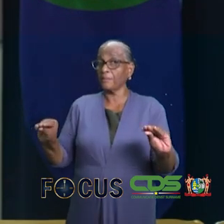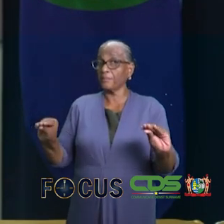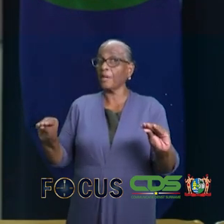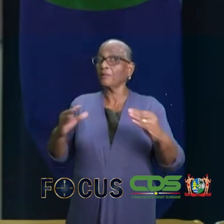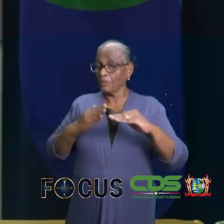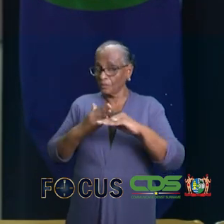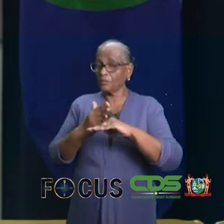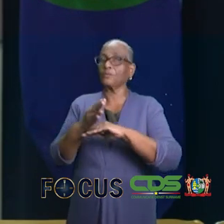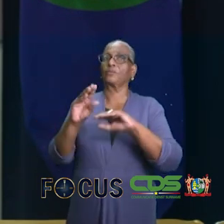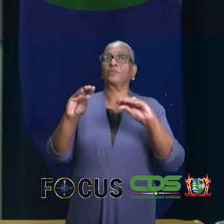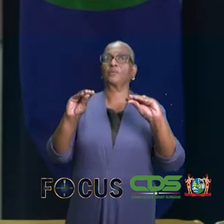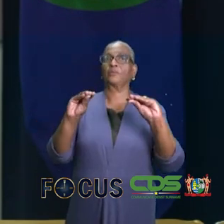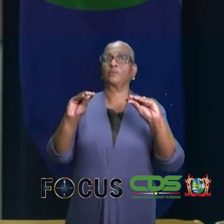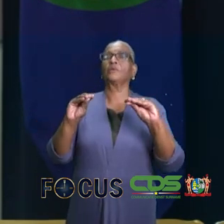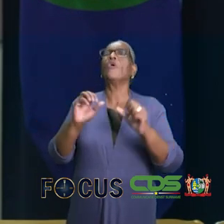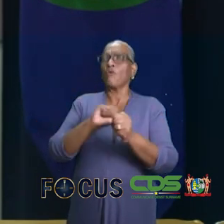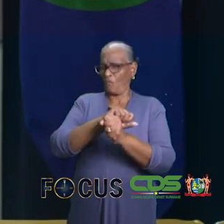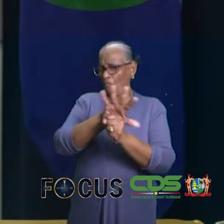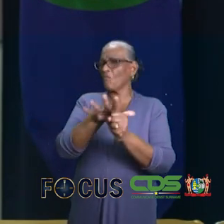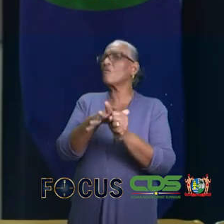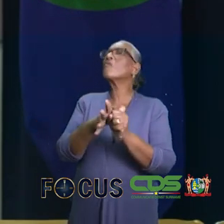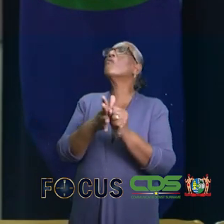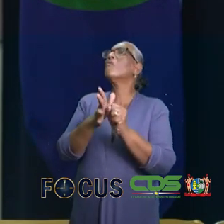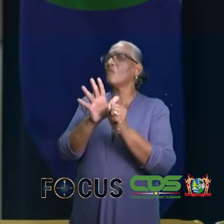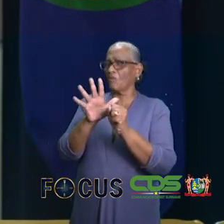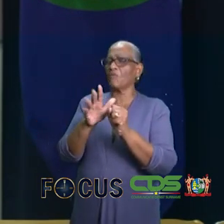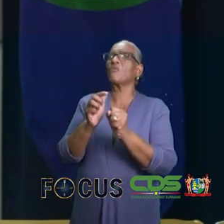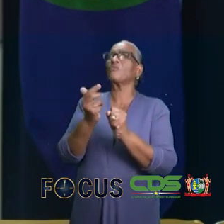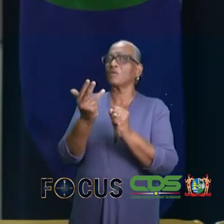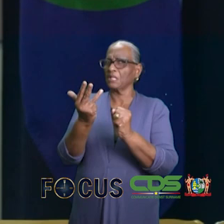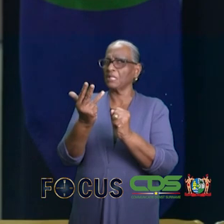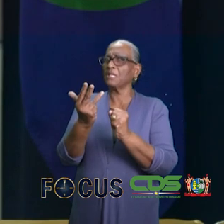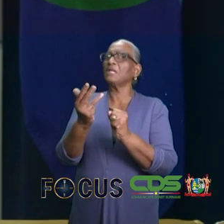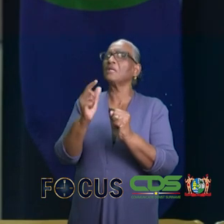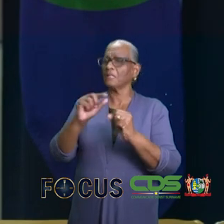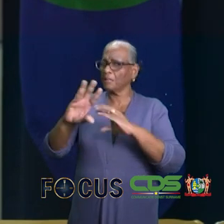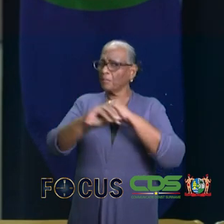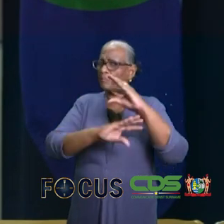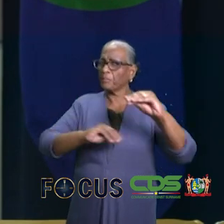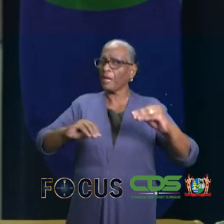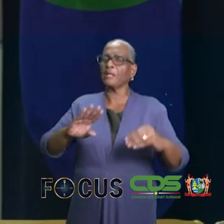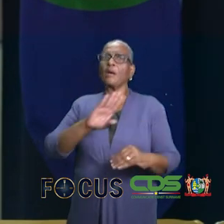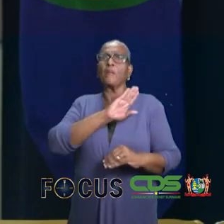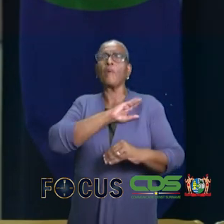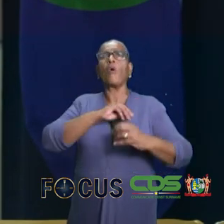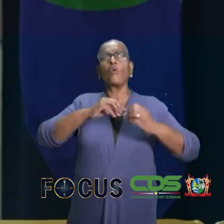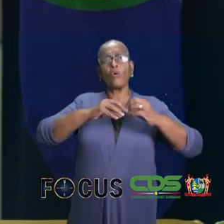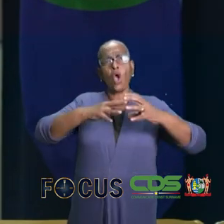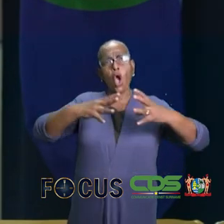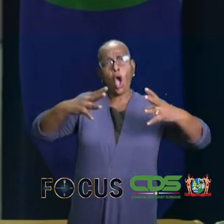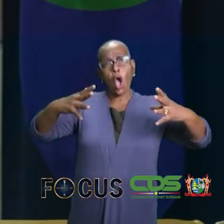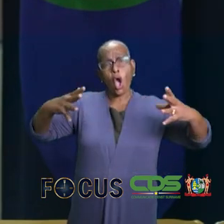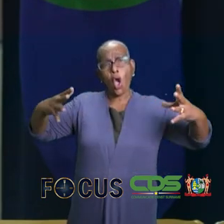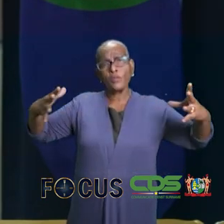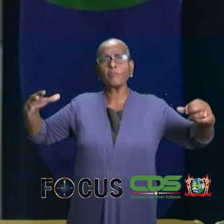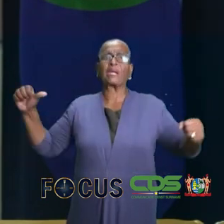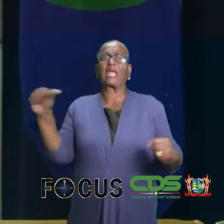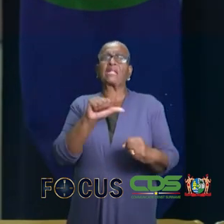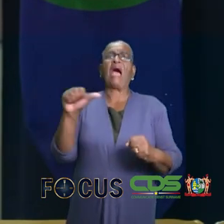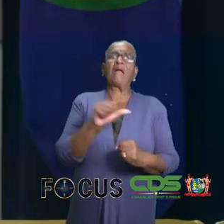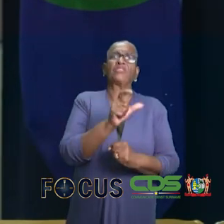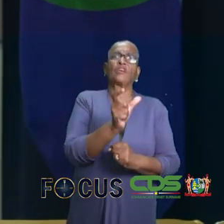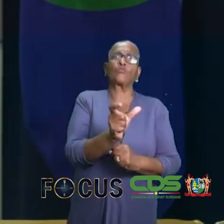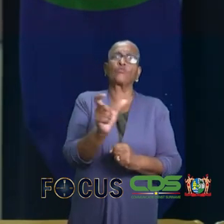voortzetten, zeker voor wat betreft COVID-19, maar uitbreiden voor wat betreft een aantal andere zaken. Dat